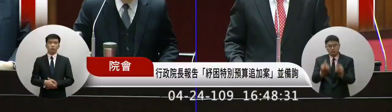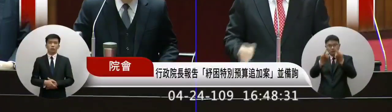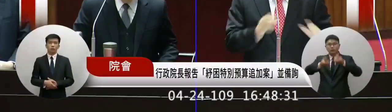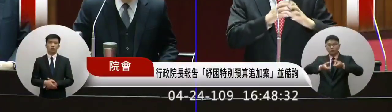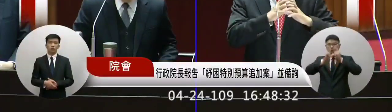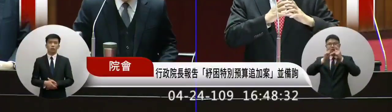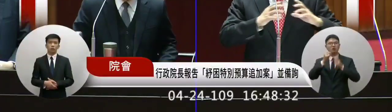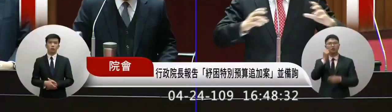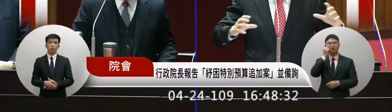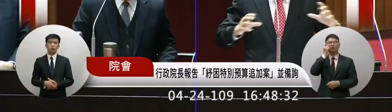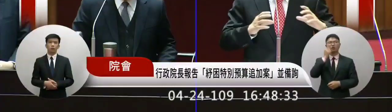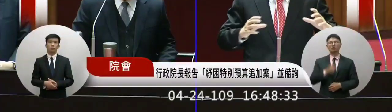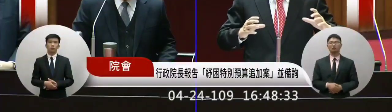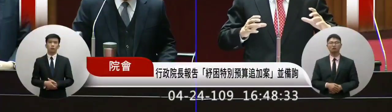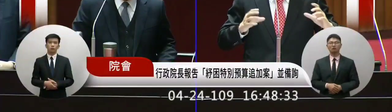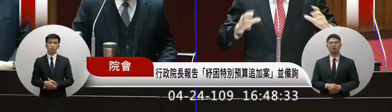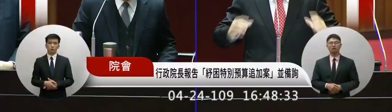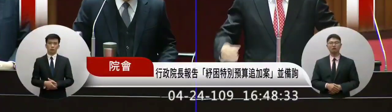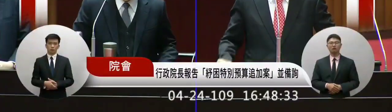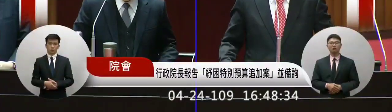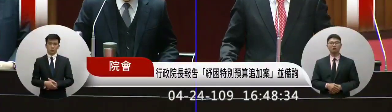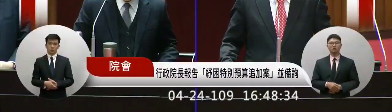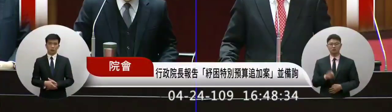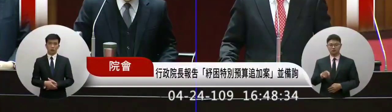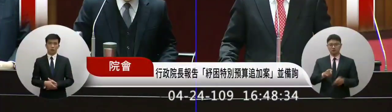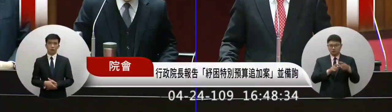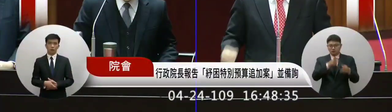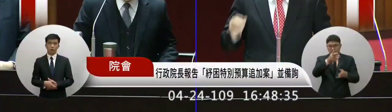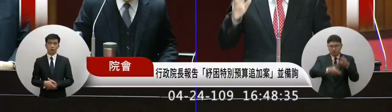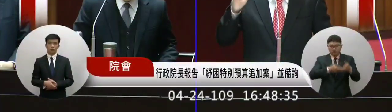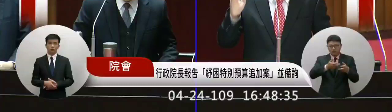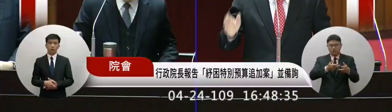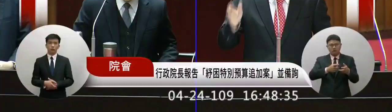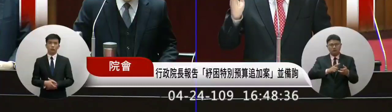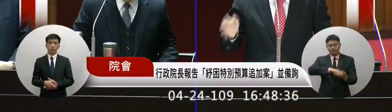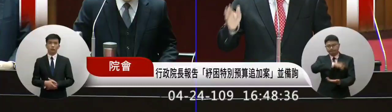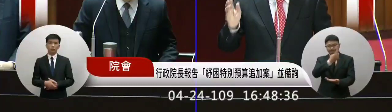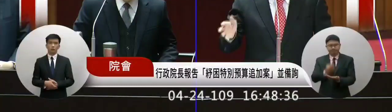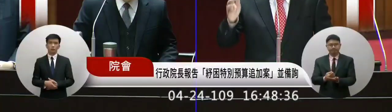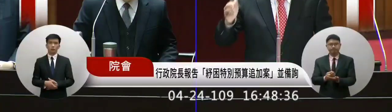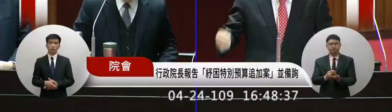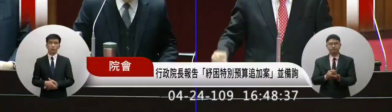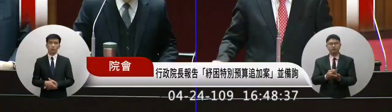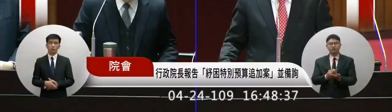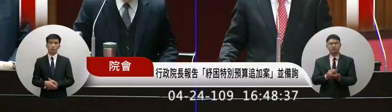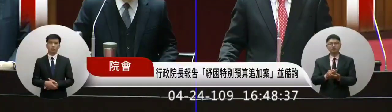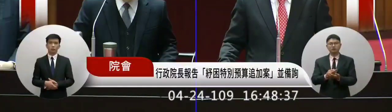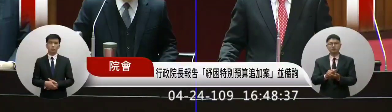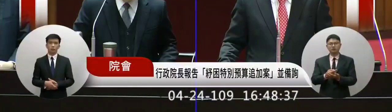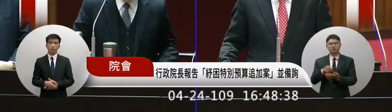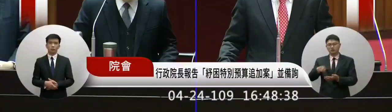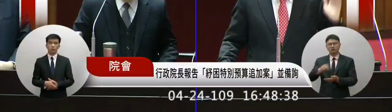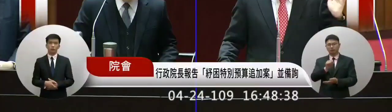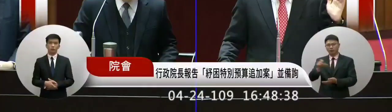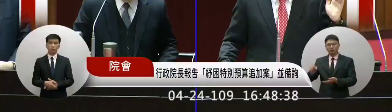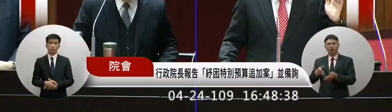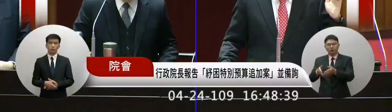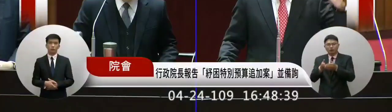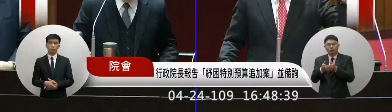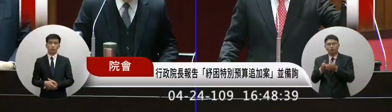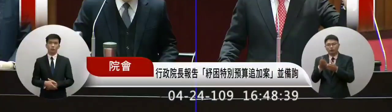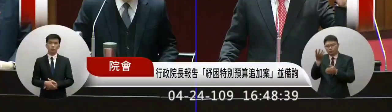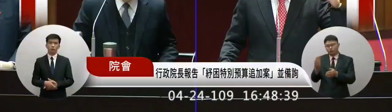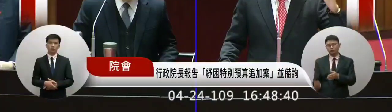的，因为整个实体的产业链现在是处于末端断裂的情况之下，最